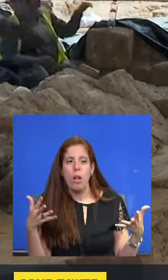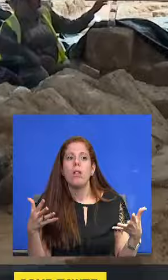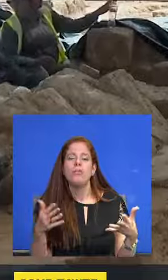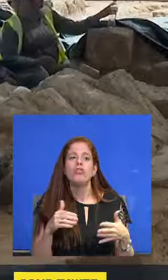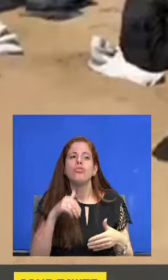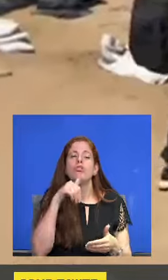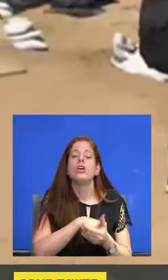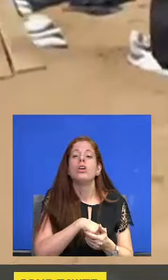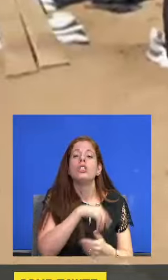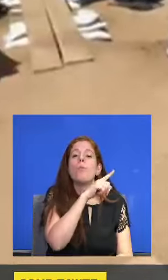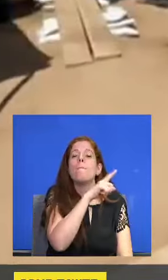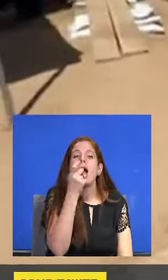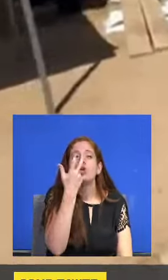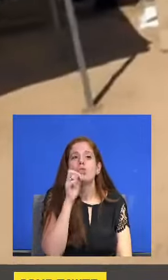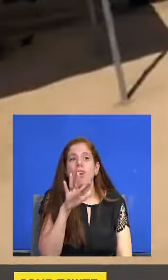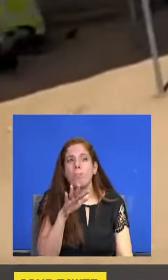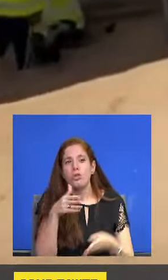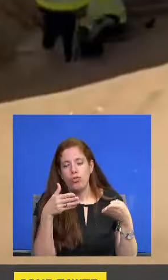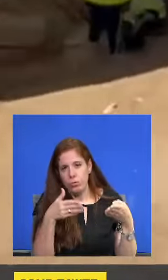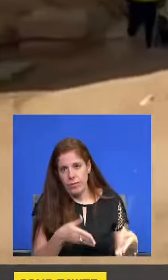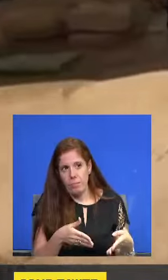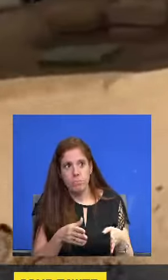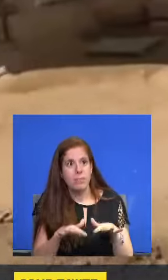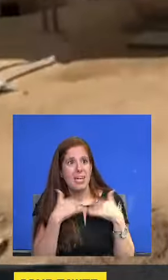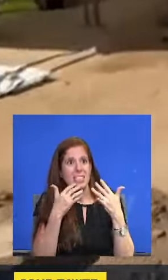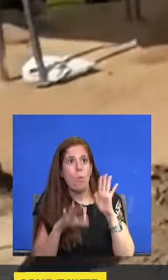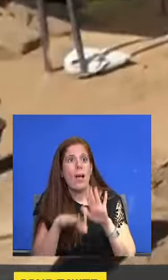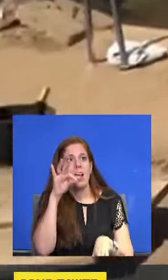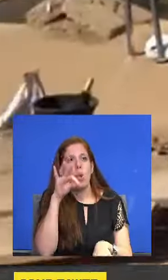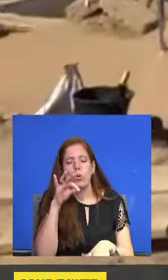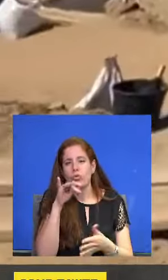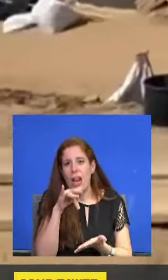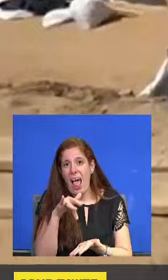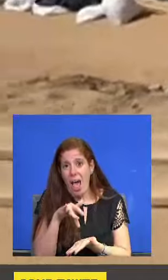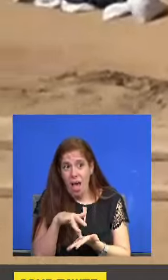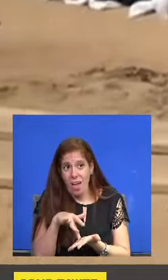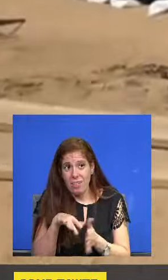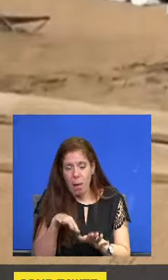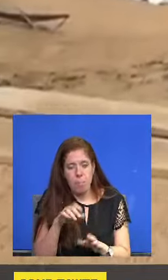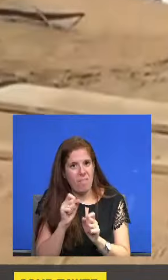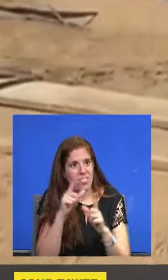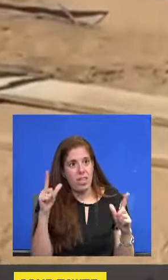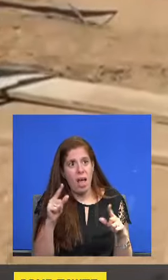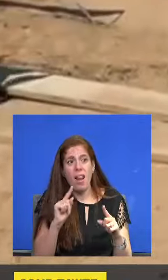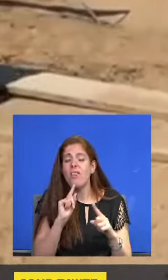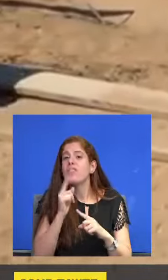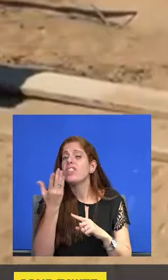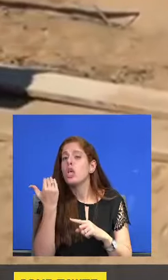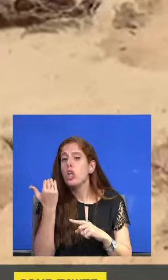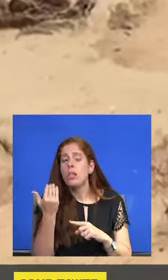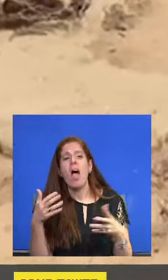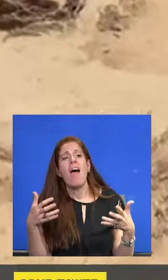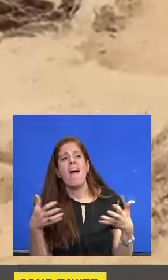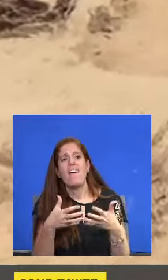135 tombes. סיפור גילויו של האתר מפתיע לא פחות. לפני שנה עלתה על הקרקע חברת